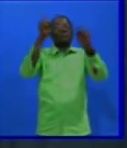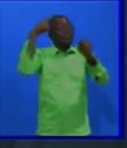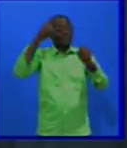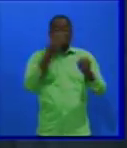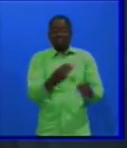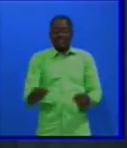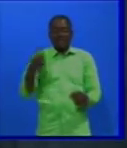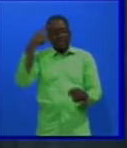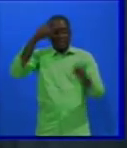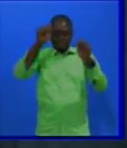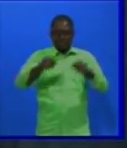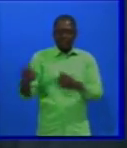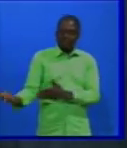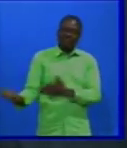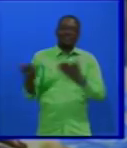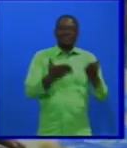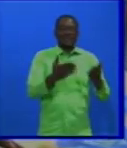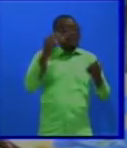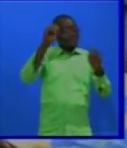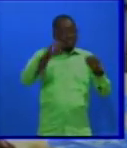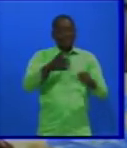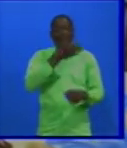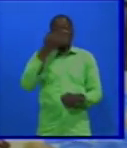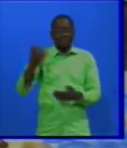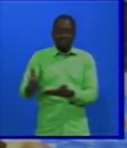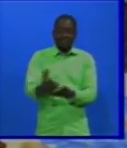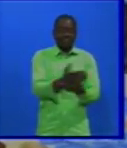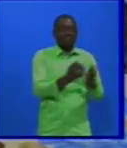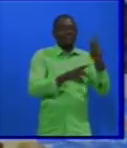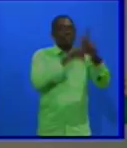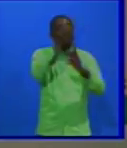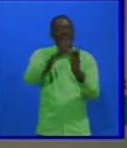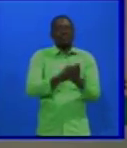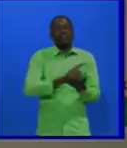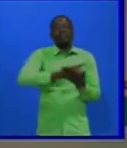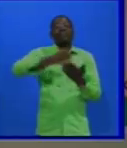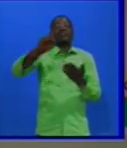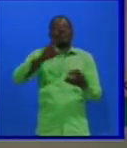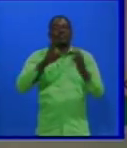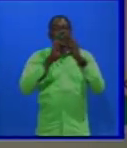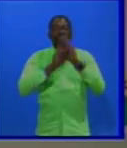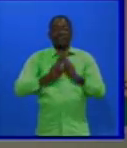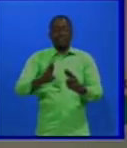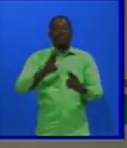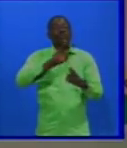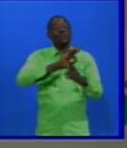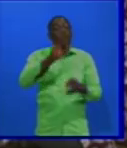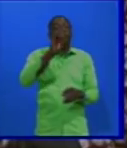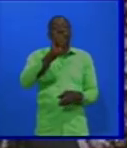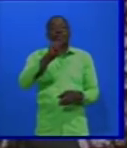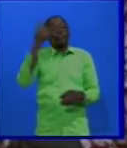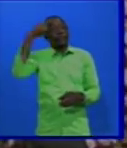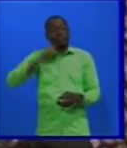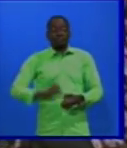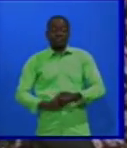pouvoir les amener à mieux mobiliser leur population. Ce séminaire répond à l'une des recommandations du Forum national sur la sécurité